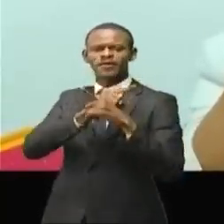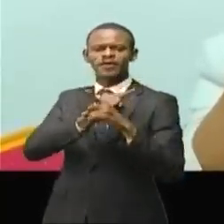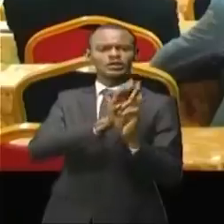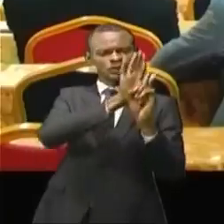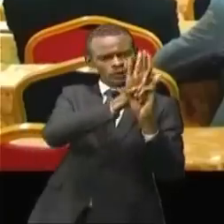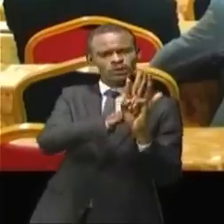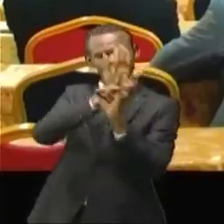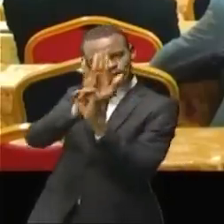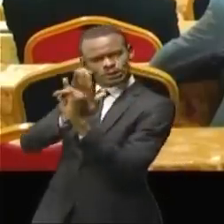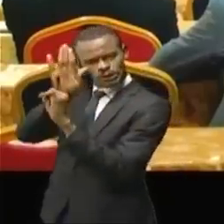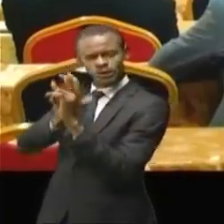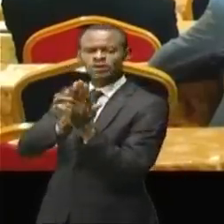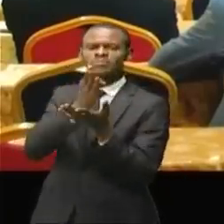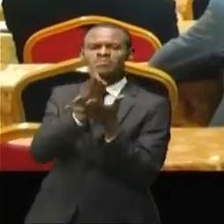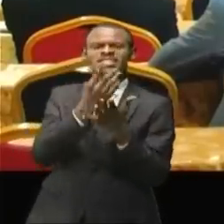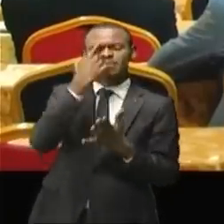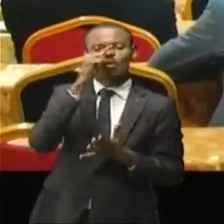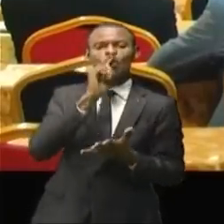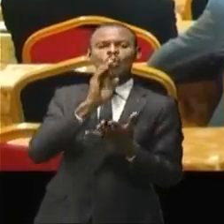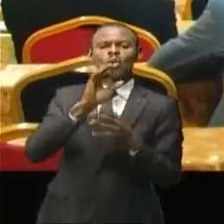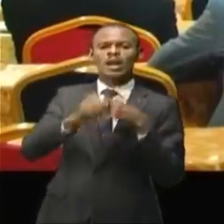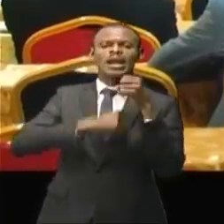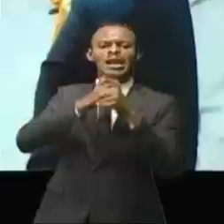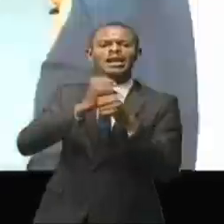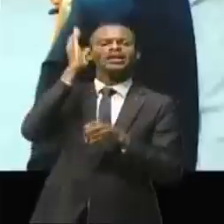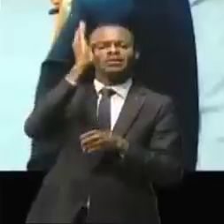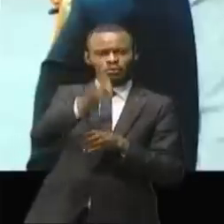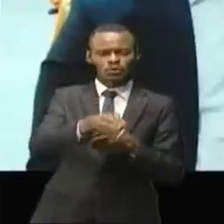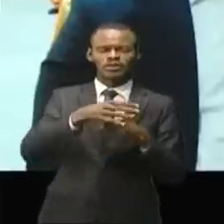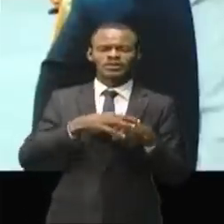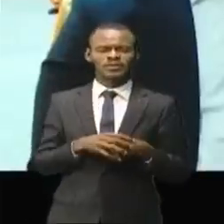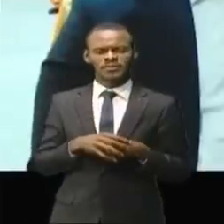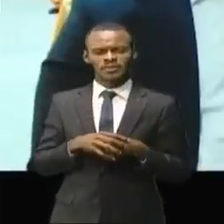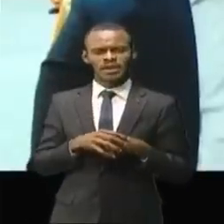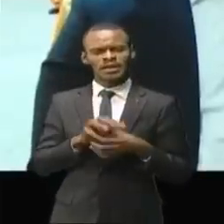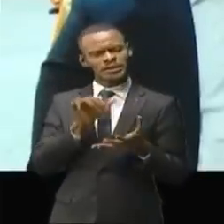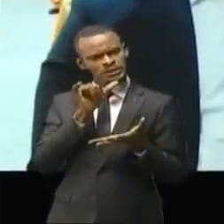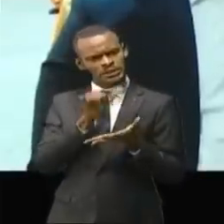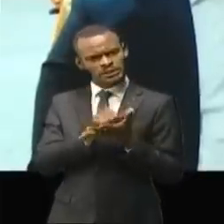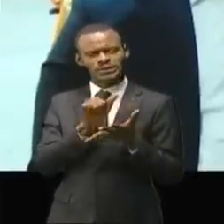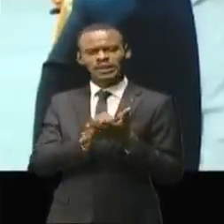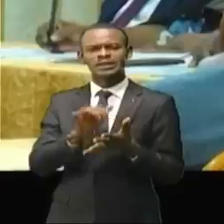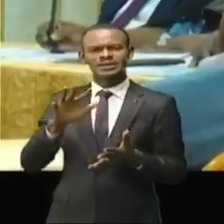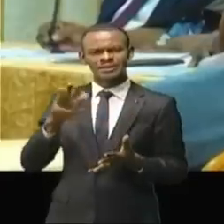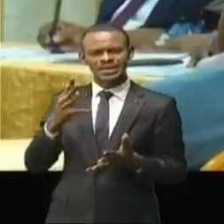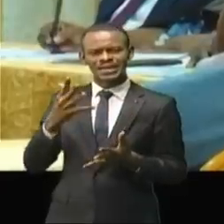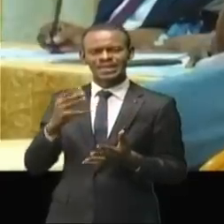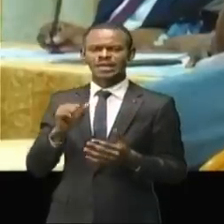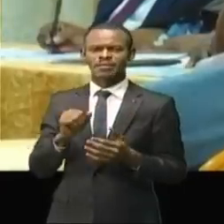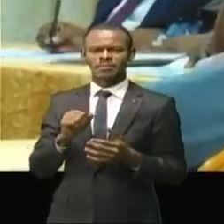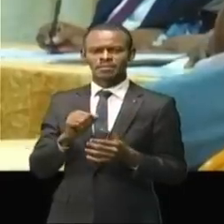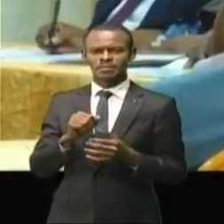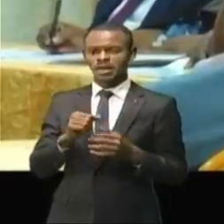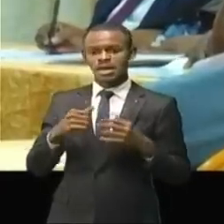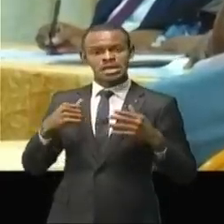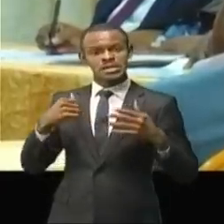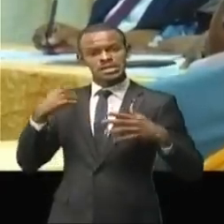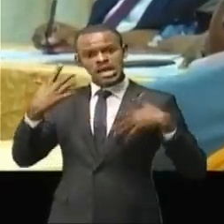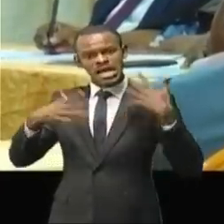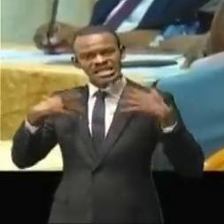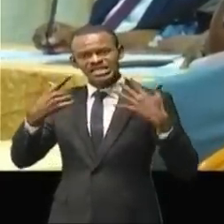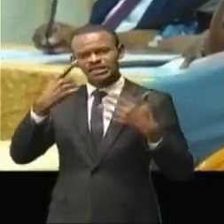l'année prochaine le cinquième et dernier exercice de la première mandature du chef de l'État Félix sont un petit